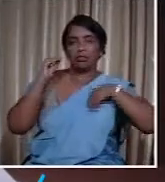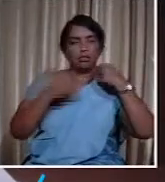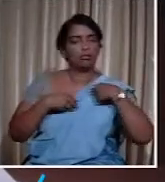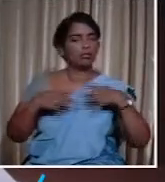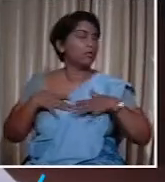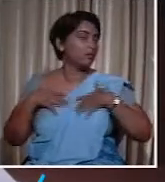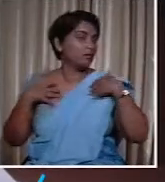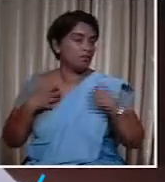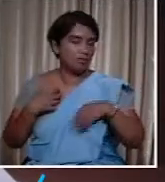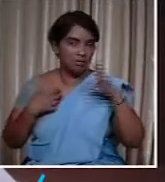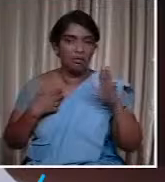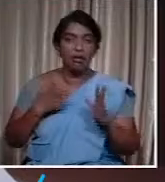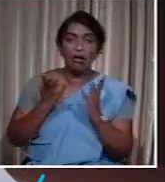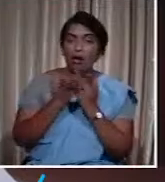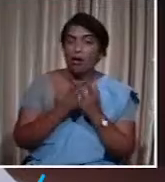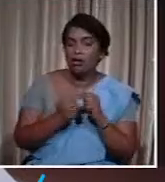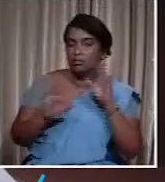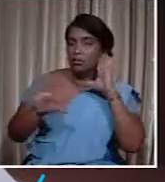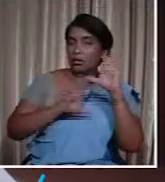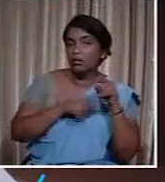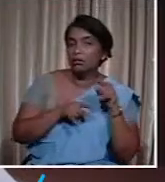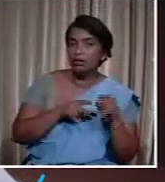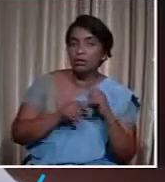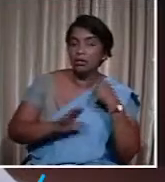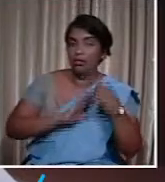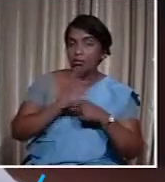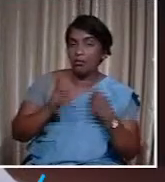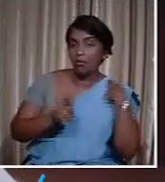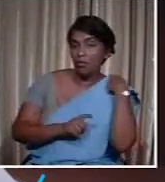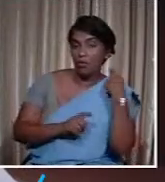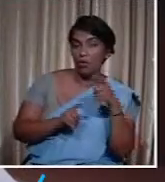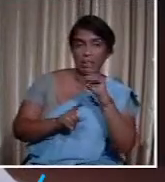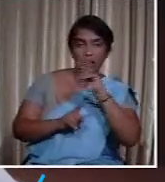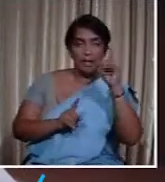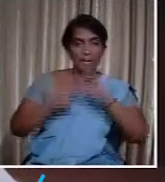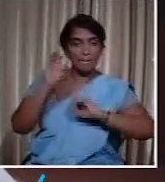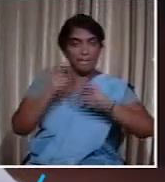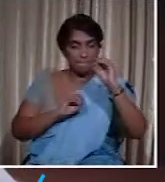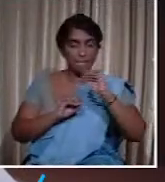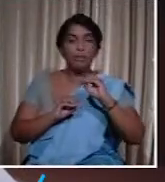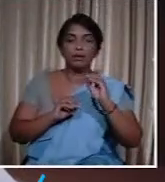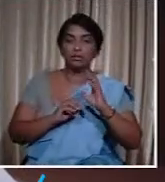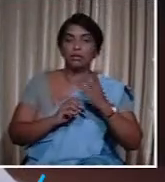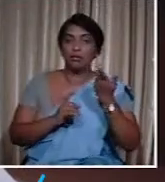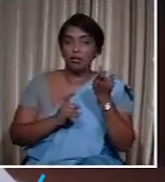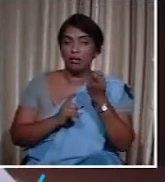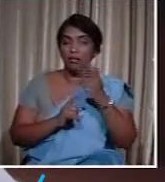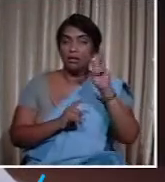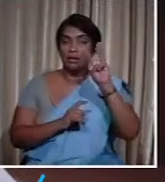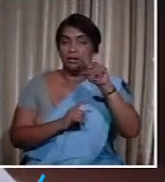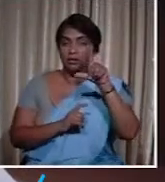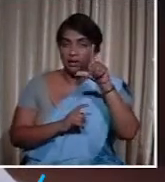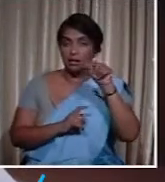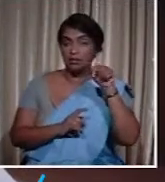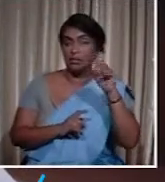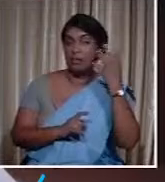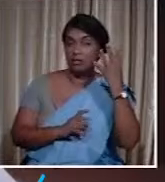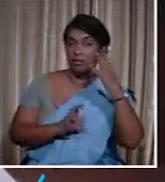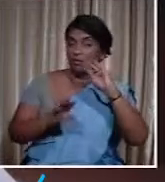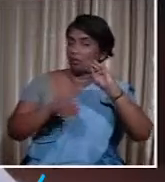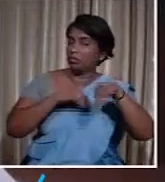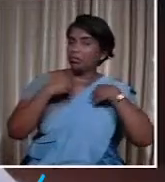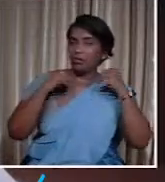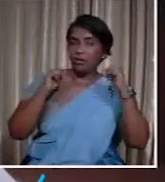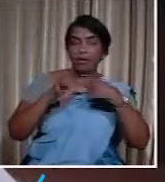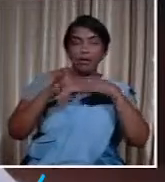විඳිනවා. සංඛ්‍යා දත්ත වලට ගියොත් රටේ ඉහළම 10% රටේ ජාතික ධනයෙන් 38.4% භුක්ති විඳිනකොට